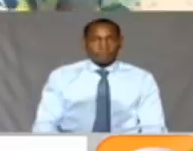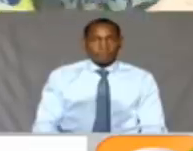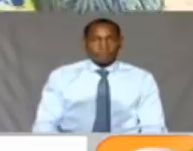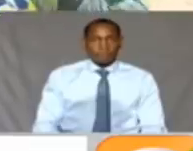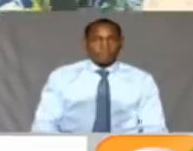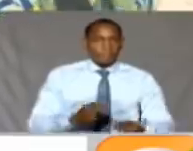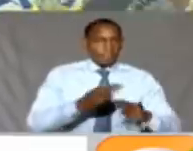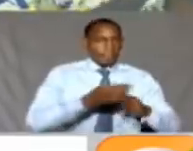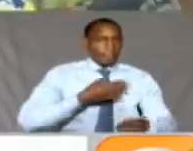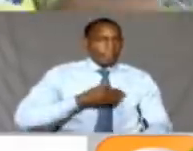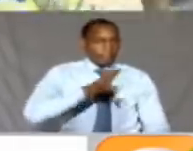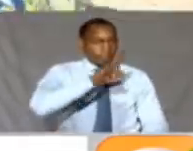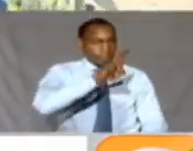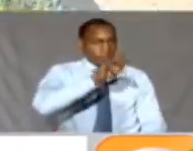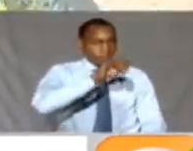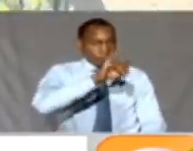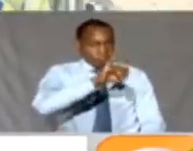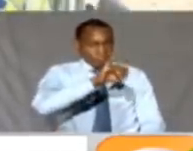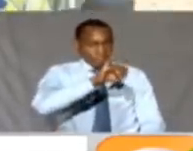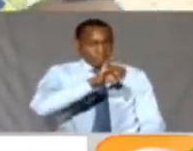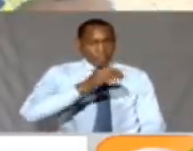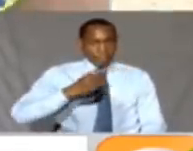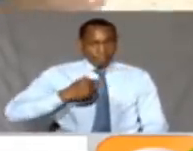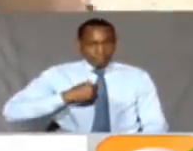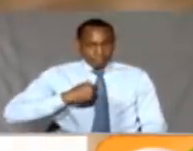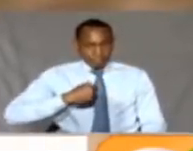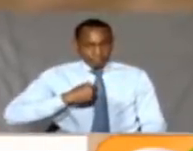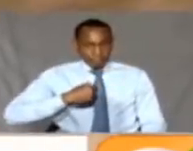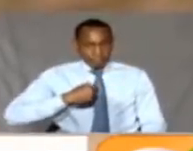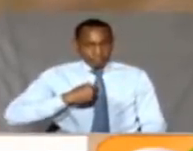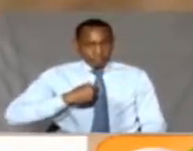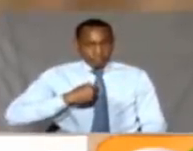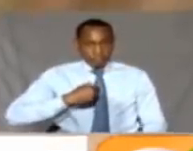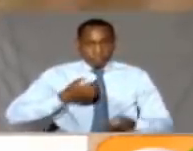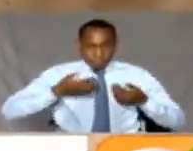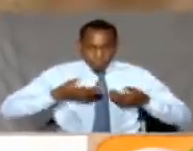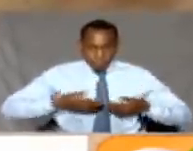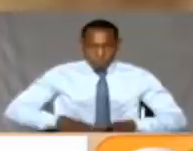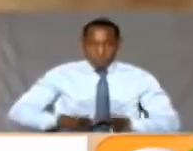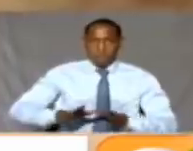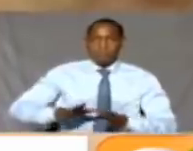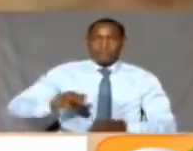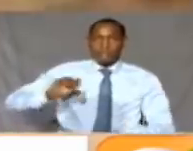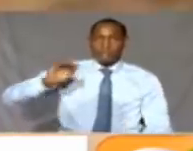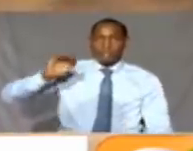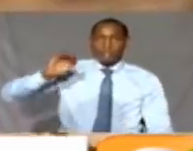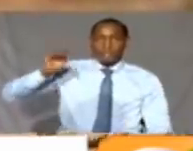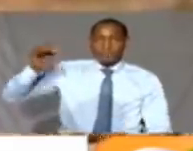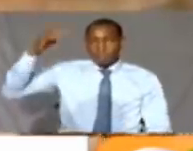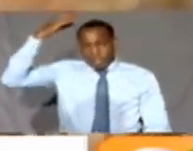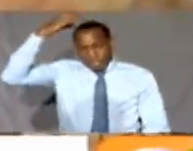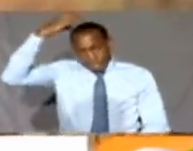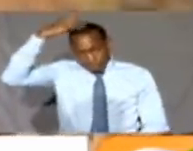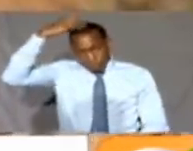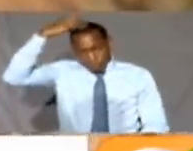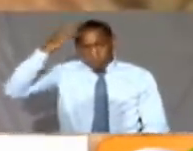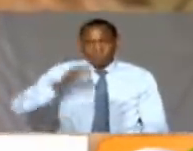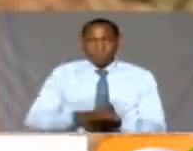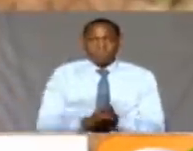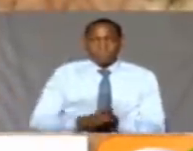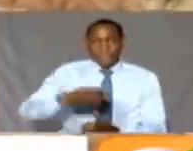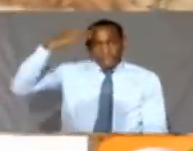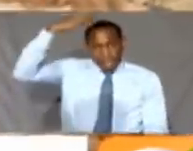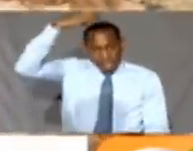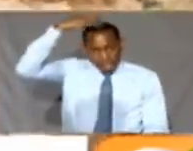Naitwa Umi Mohamed Heri, mimi ni mzaliwa wa Lamu County, nilizaliwa Chundwa, Lamu